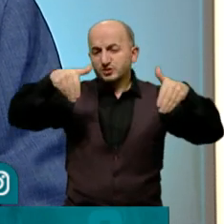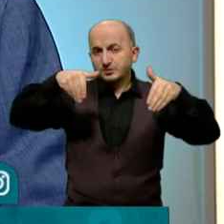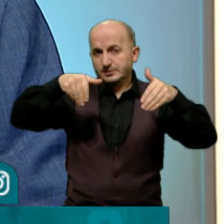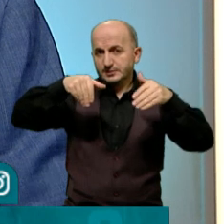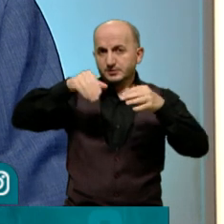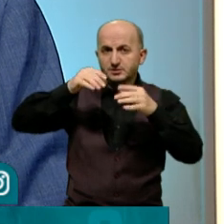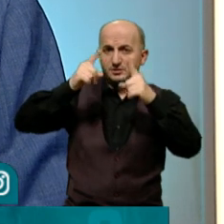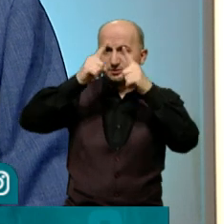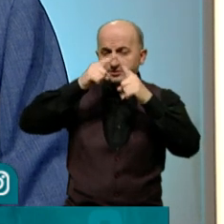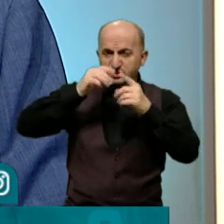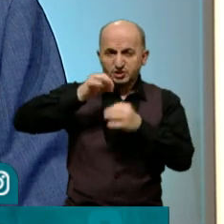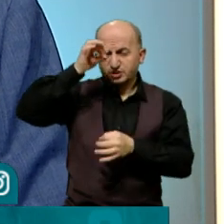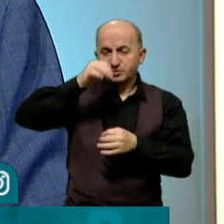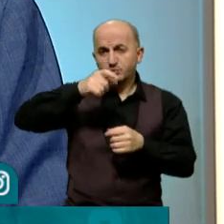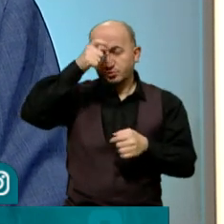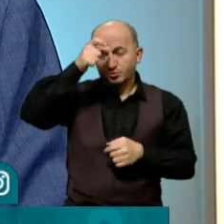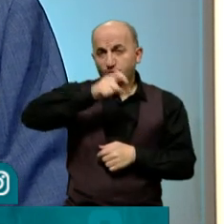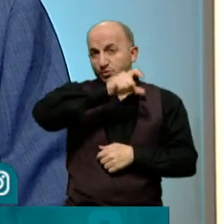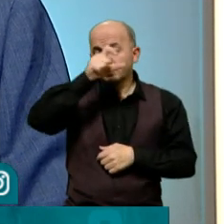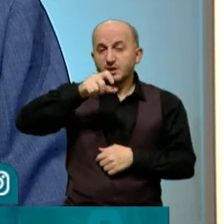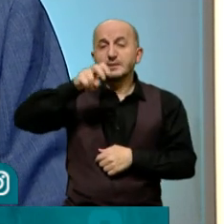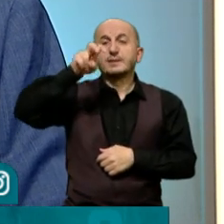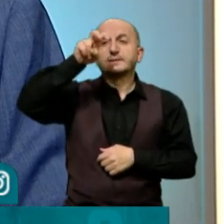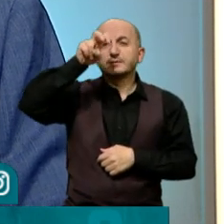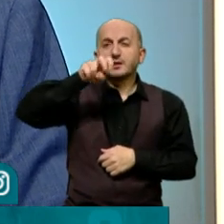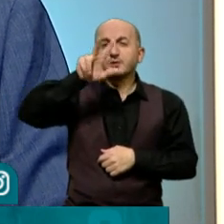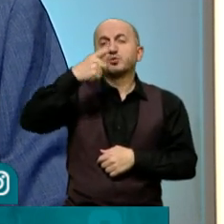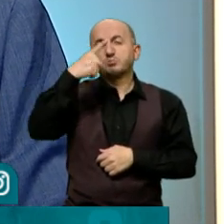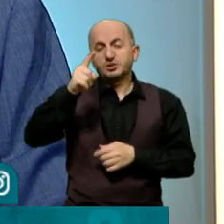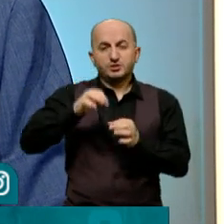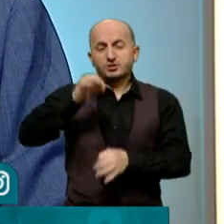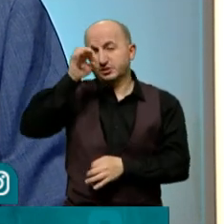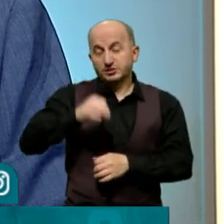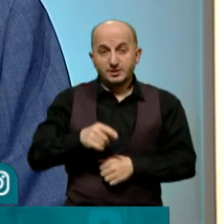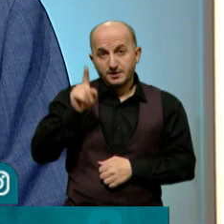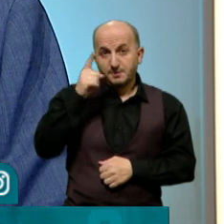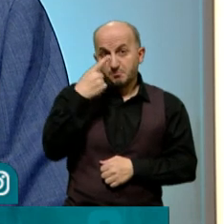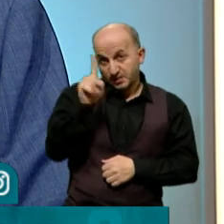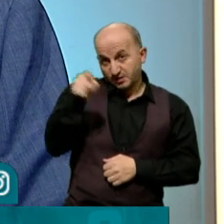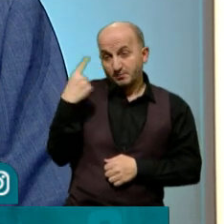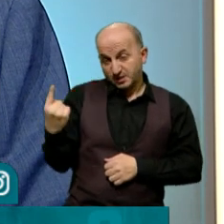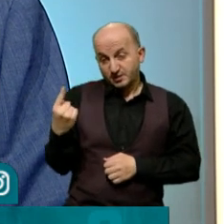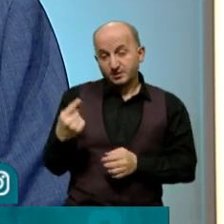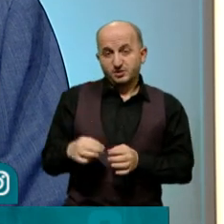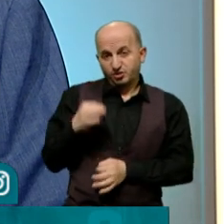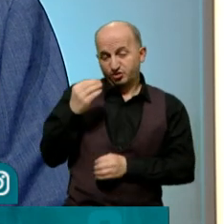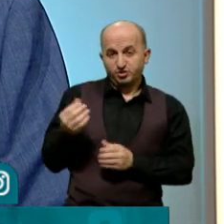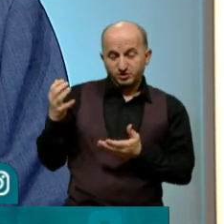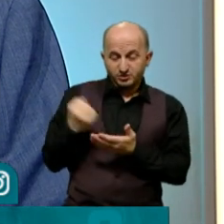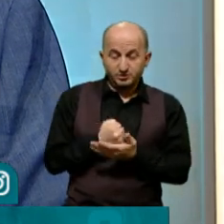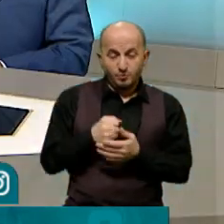Sınırlı sayıda. Mesela Türkiye'den 83 bin kişi, binde bir oranında nüfusumuzun gidiyor. Bugüne kadar